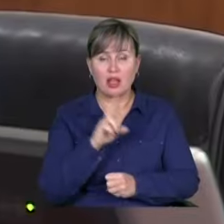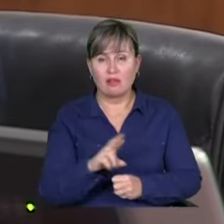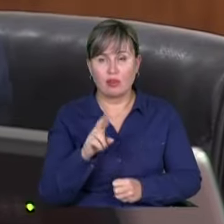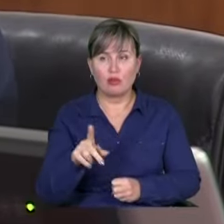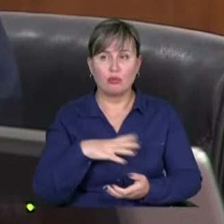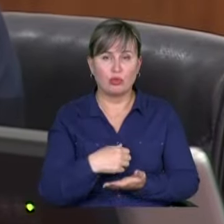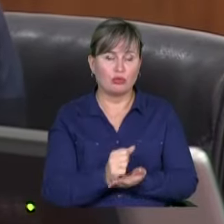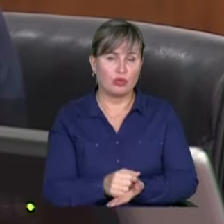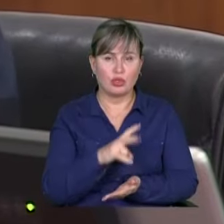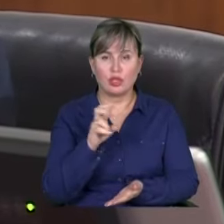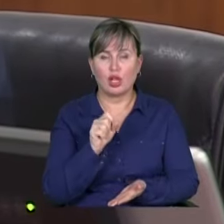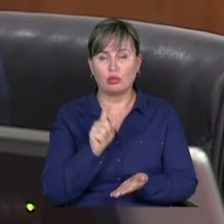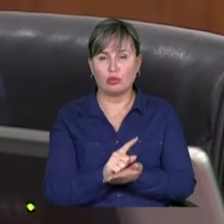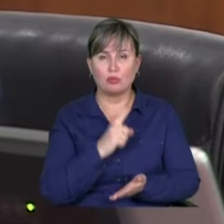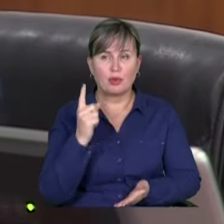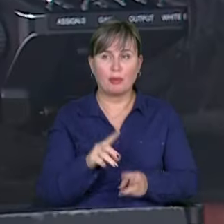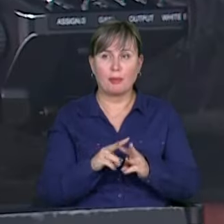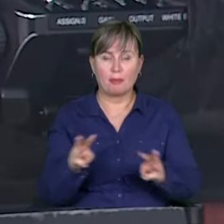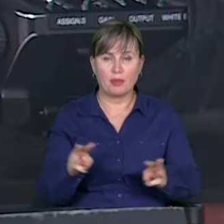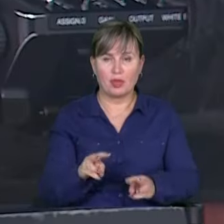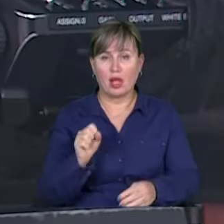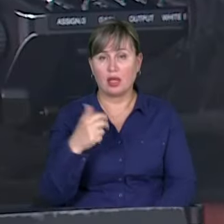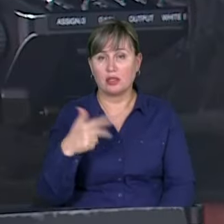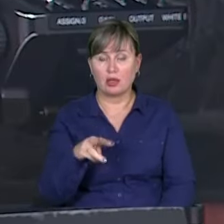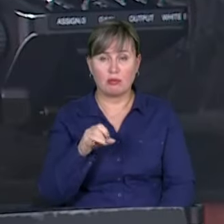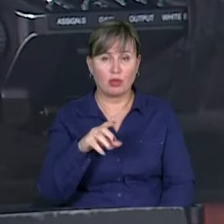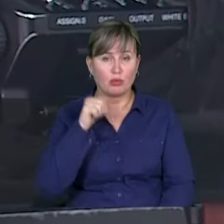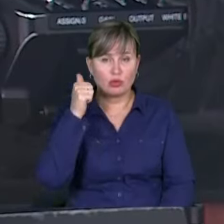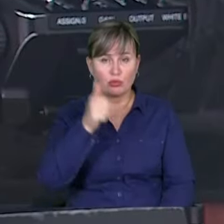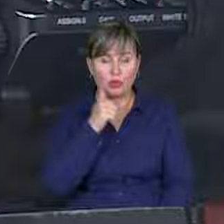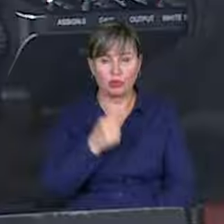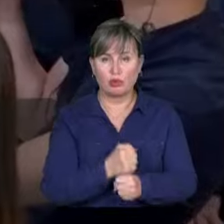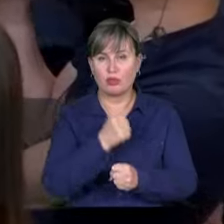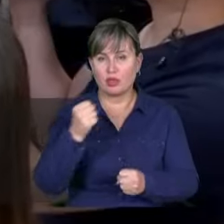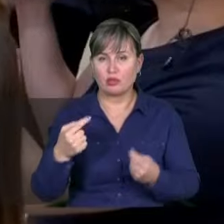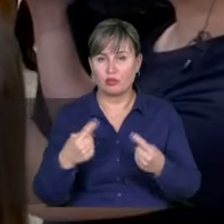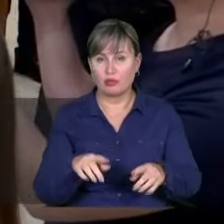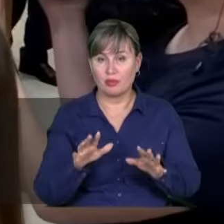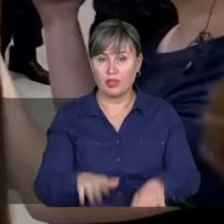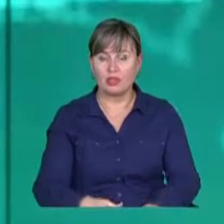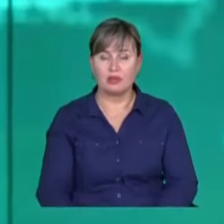был утвержден на должность премьер-министра, а 30 марта прошлого года переназначен.